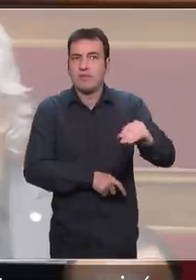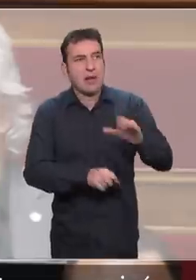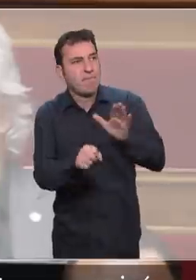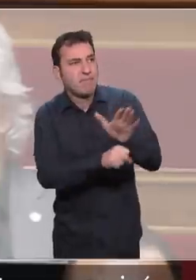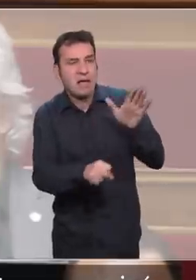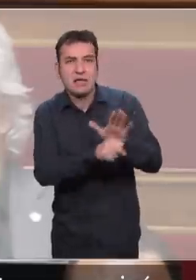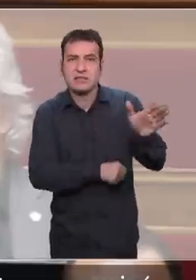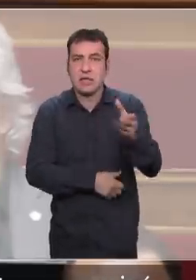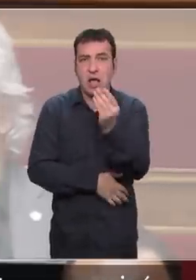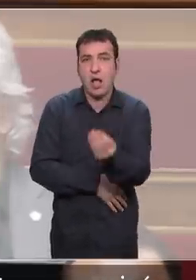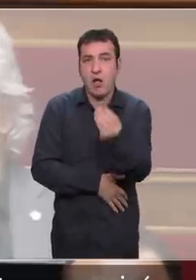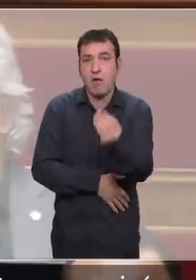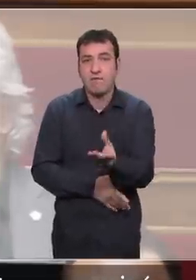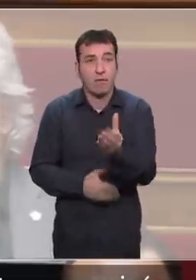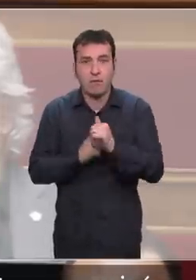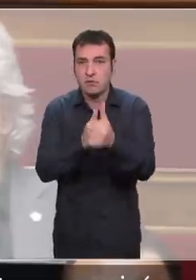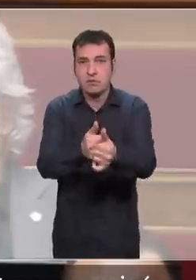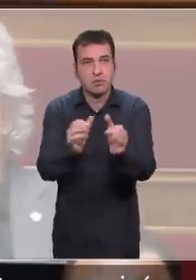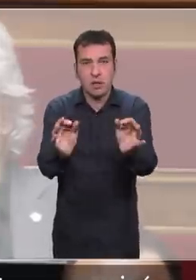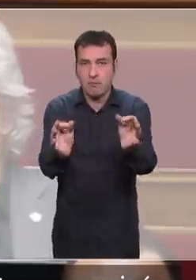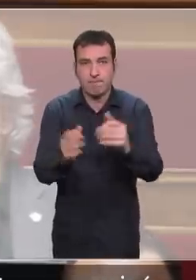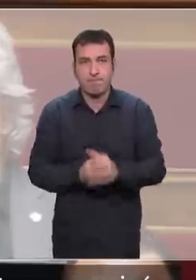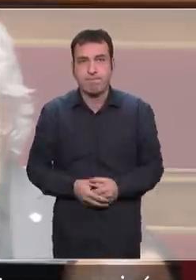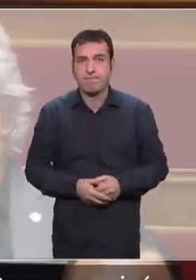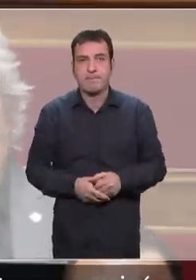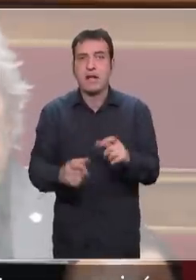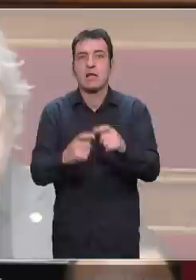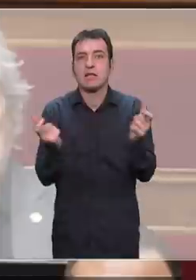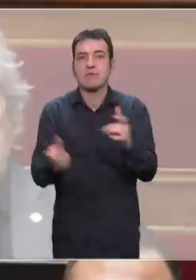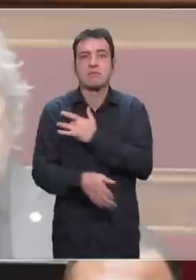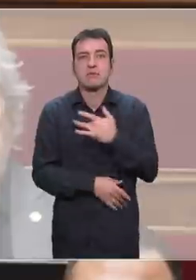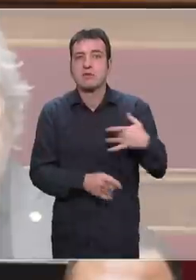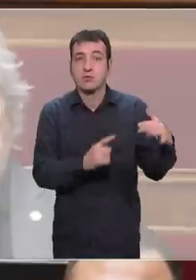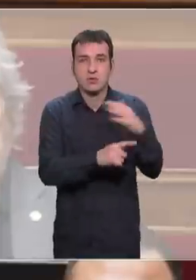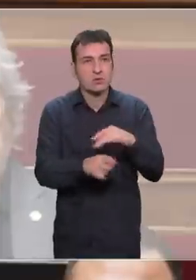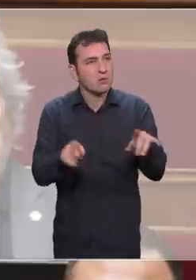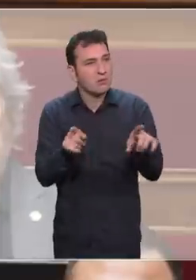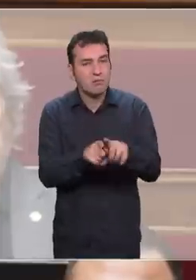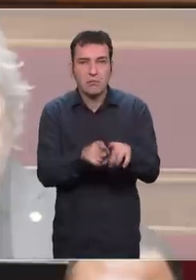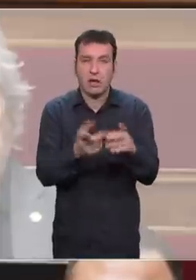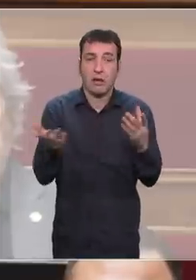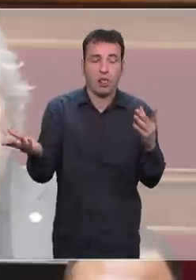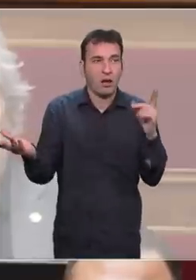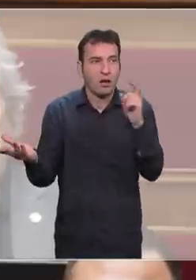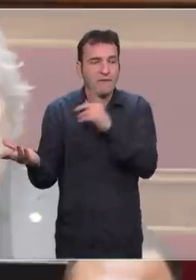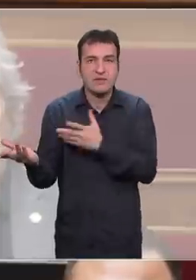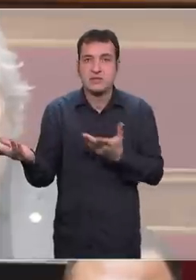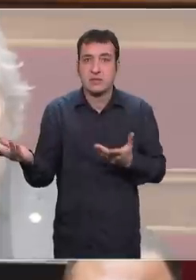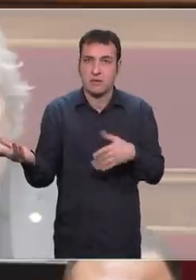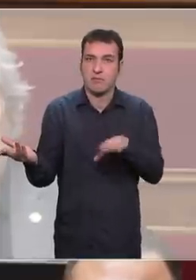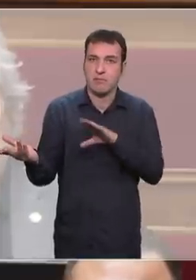Des enfants se retrouvent sans suivi. Les établissements médico-sociaux font également face à des difficultés majeures du